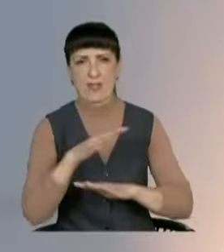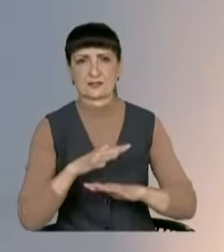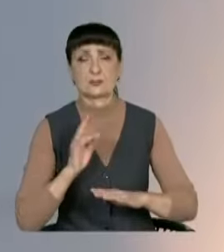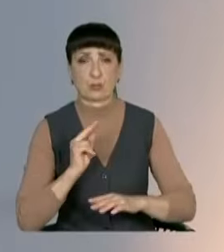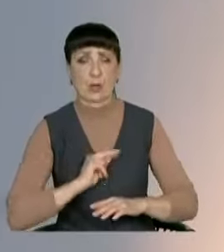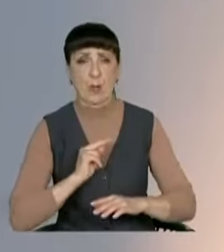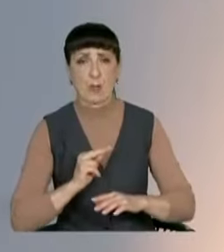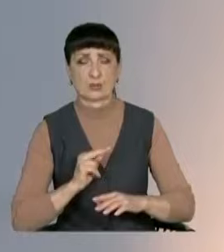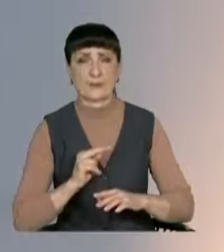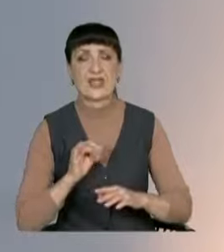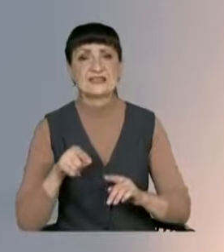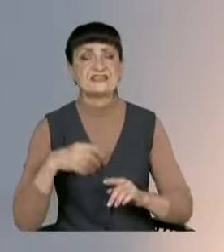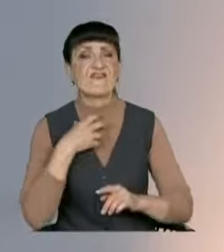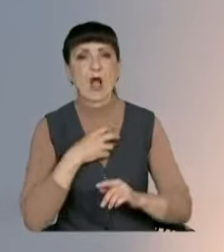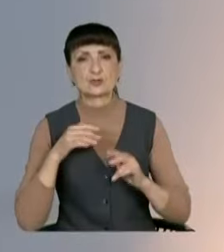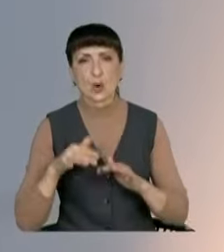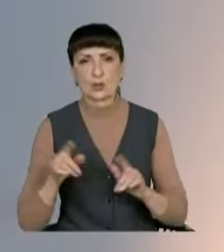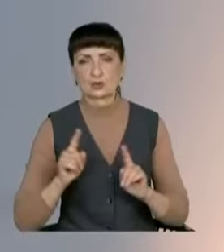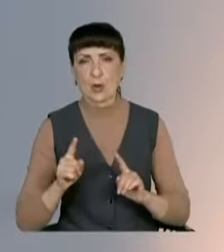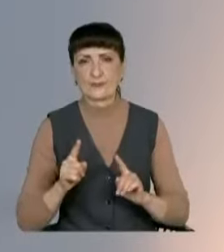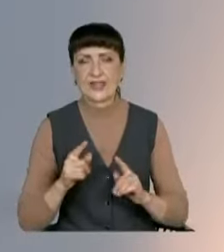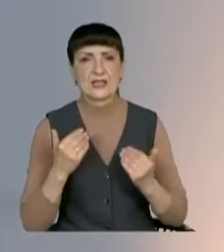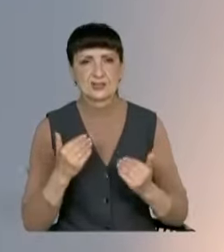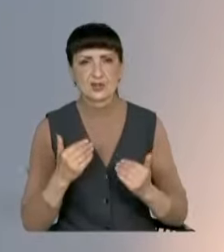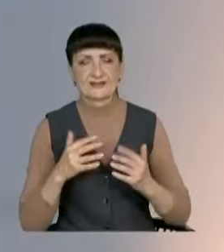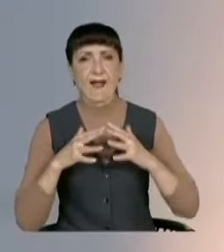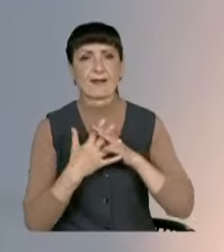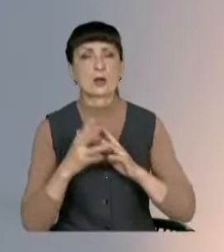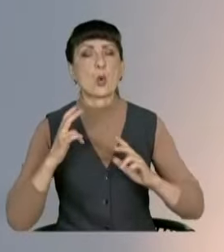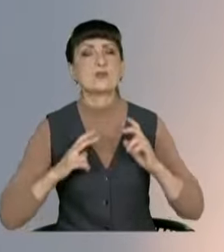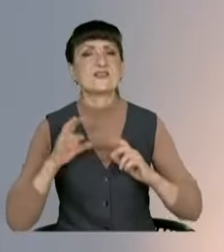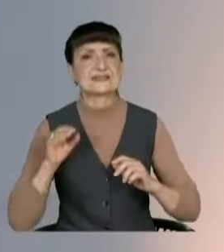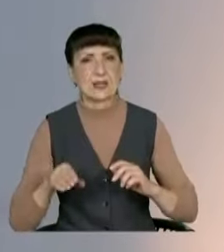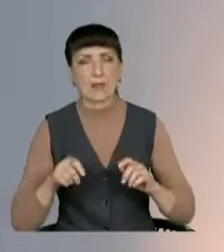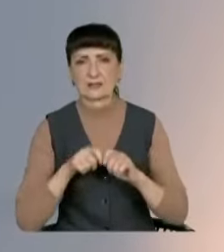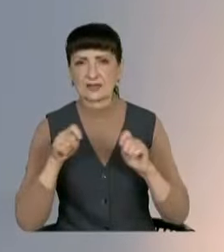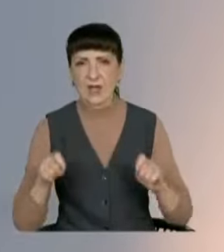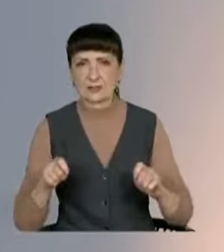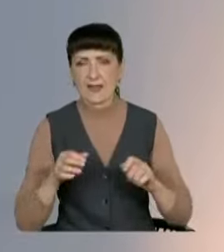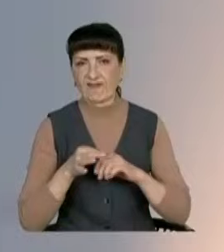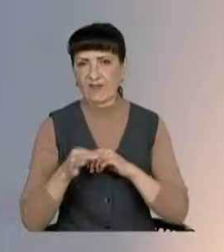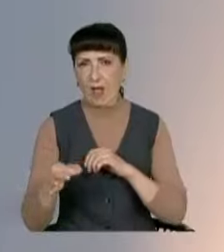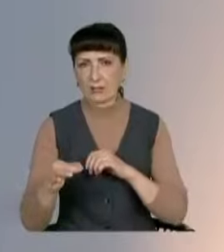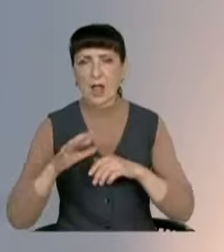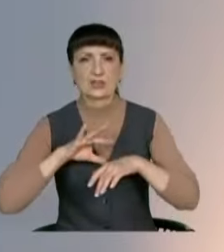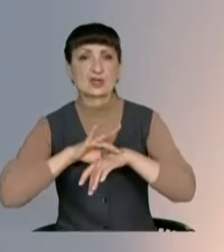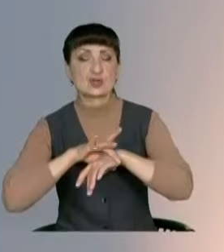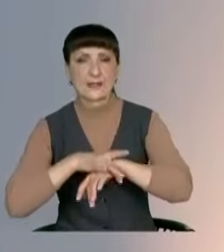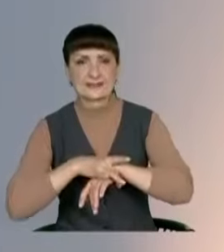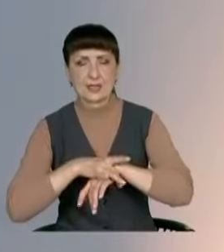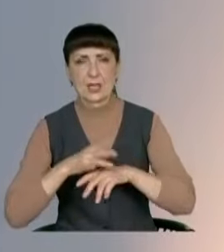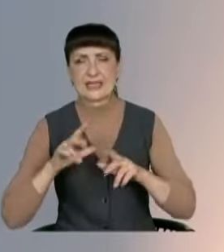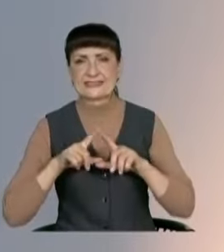И здесь важную роль играет то, что сейчас Аграрный университет открывает филиал Ташкентского